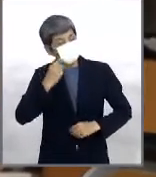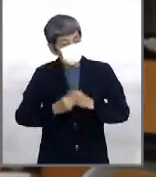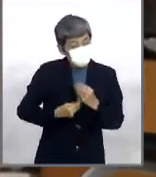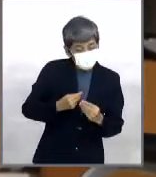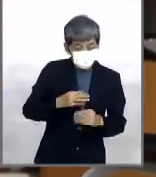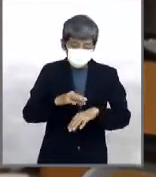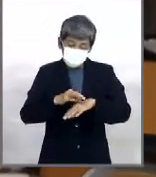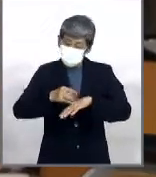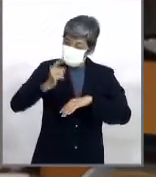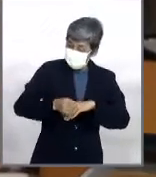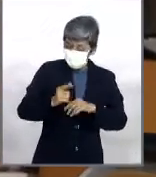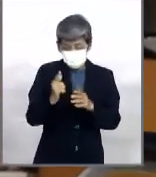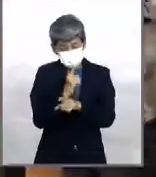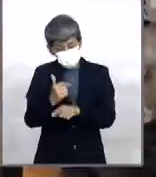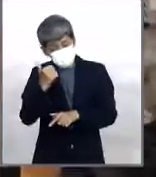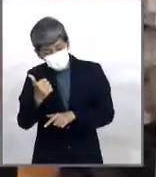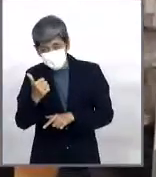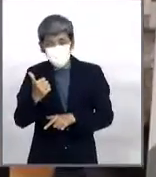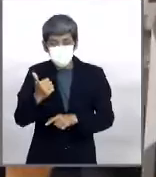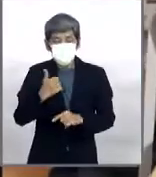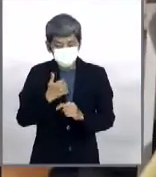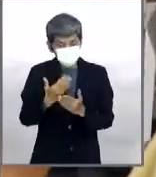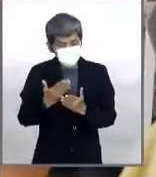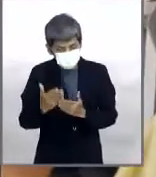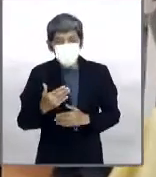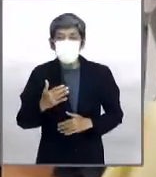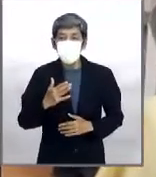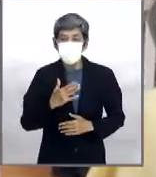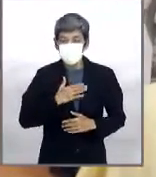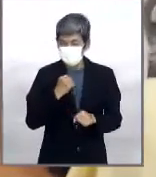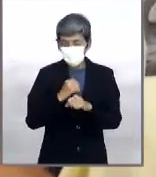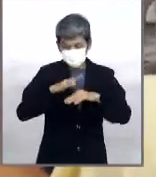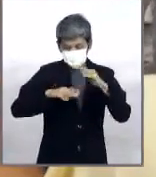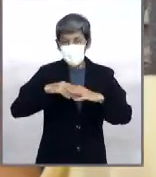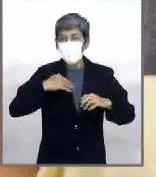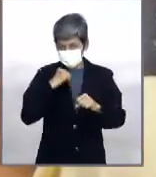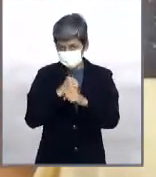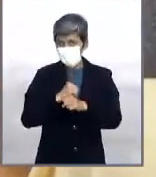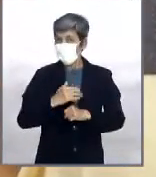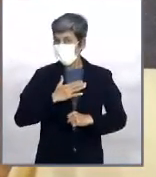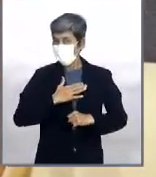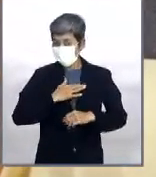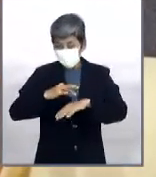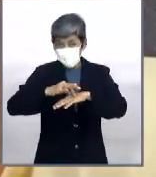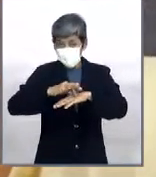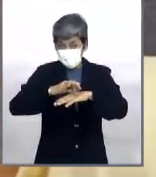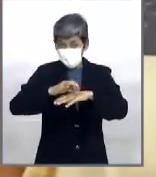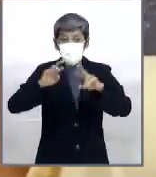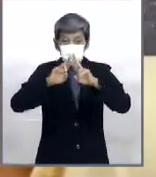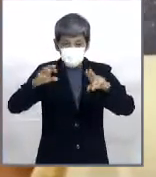าหนังแท้ไหมตัวโลหะดีไหมก็ต้องบอกกับคนที่เสื้อพี่ครับงานทุกชิ้นผมทำเองนะแต่หนังเนี่ยร้านค้าเขาบอกว่าห